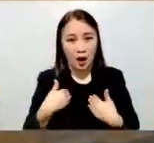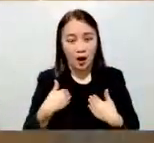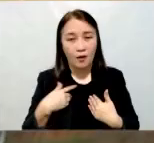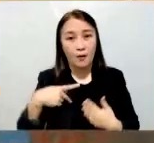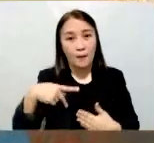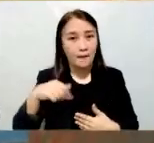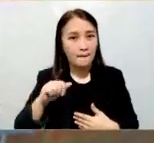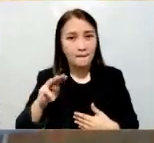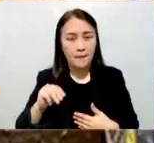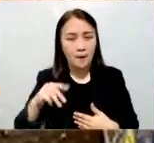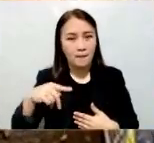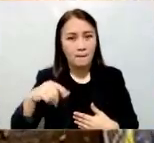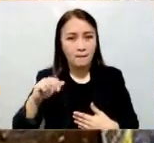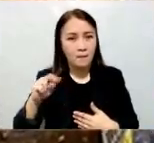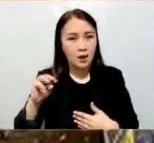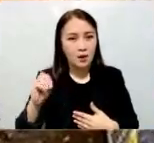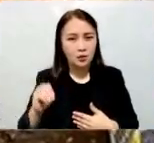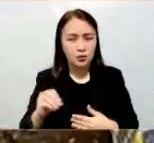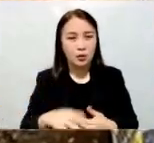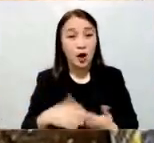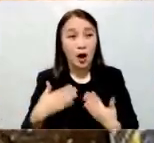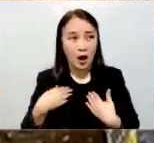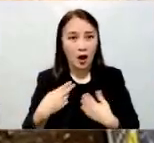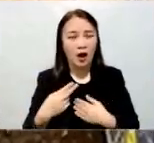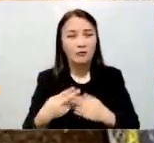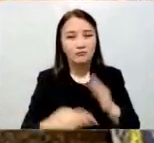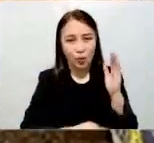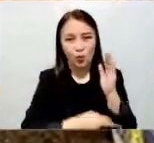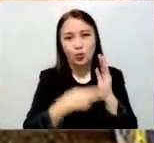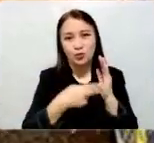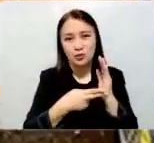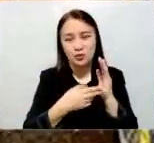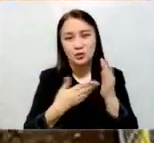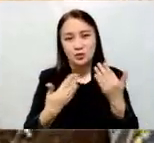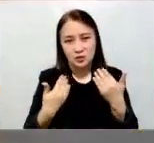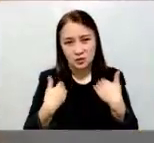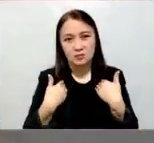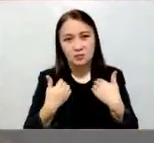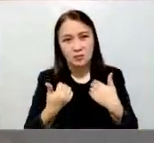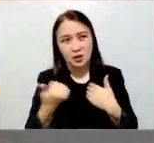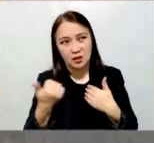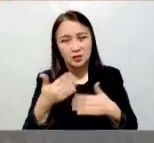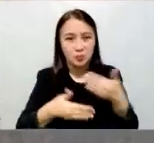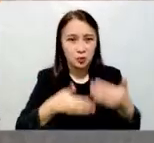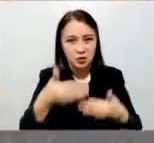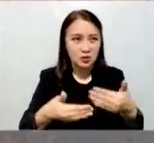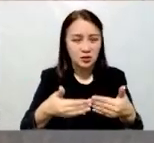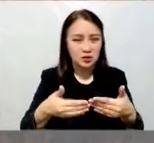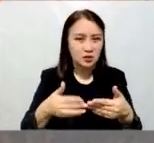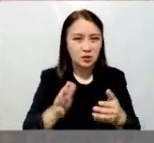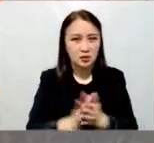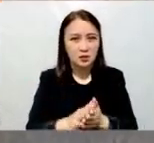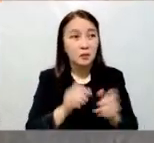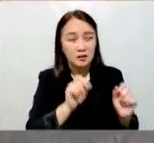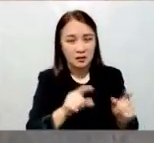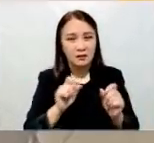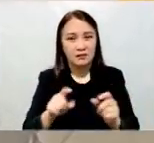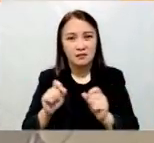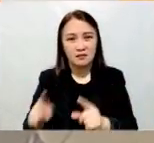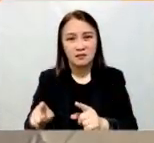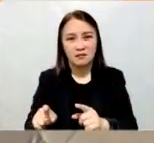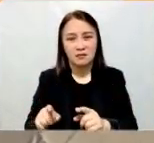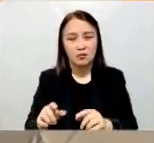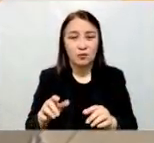nabistong produkto. Sa mga hotel, restaurant, mga canning facility at mga processing plant lang dapat ang bentahan ng mga ito. Wala